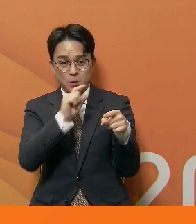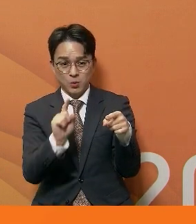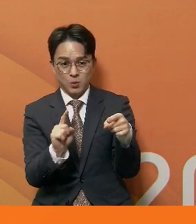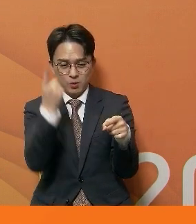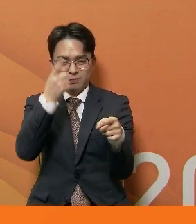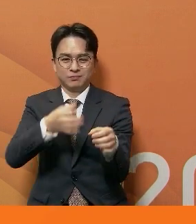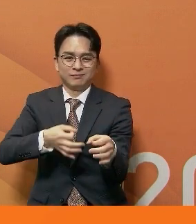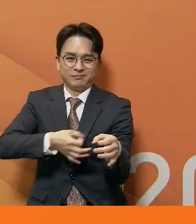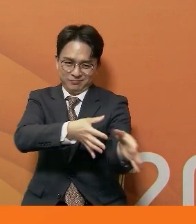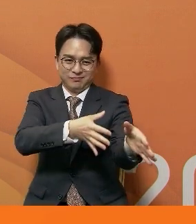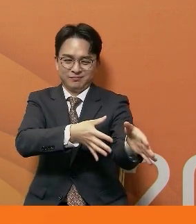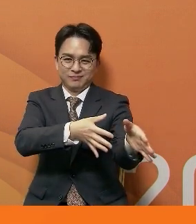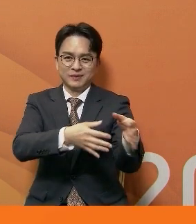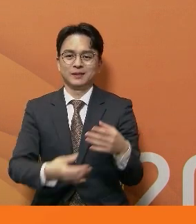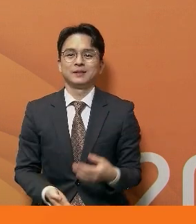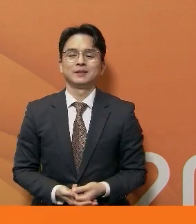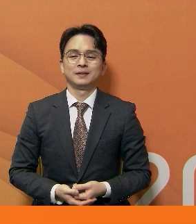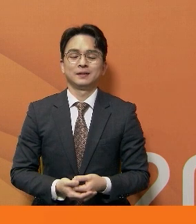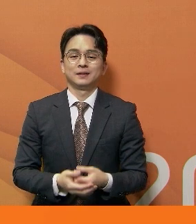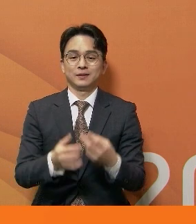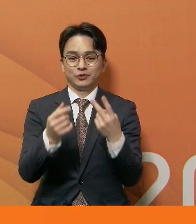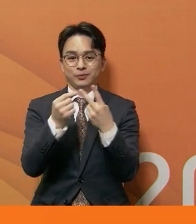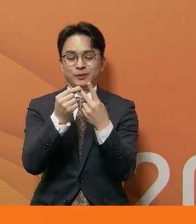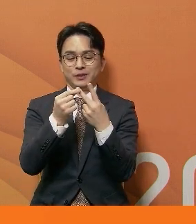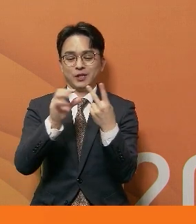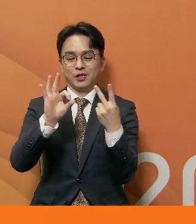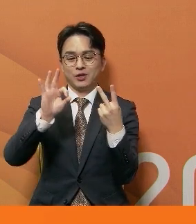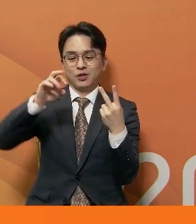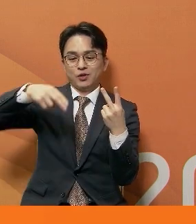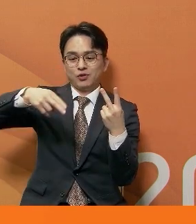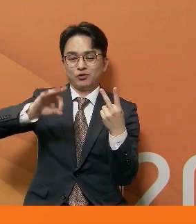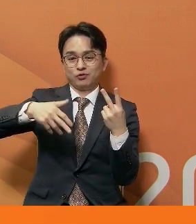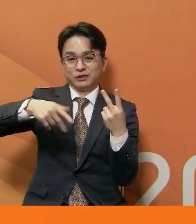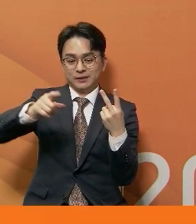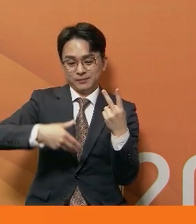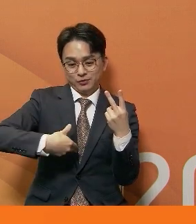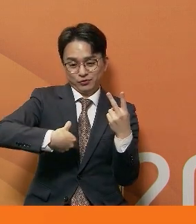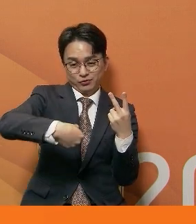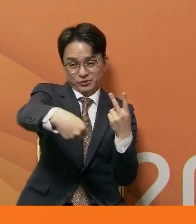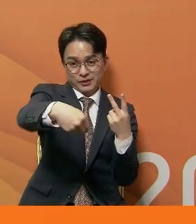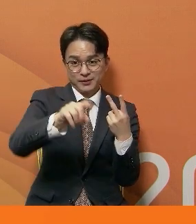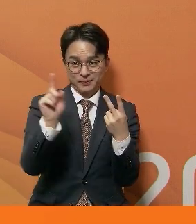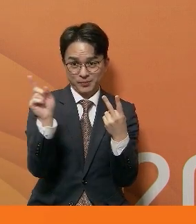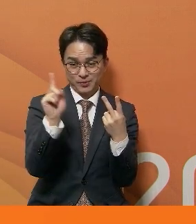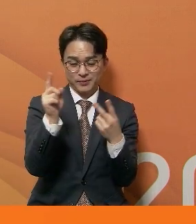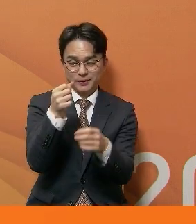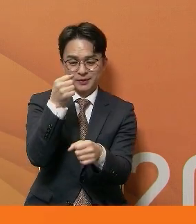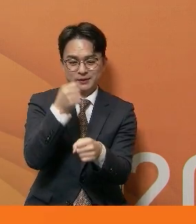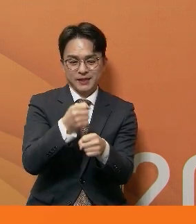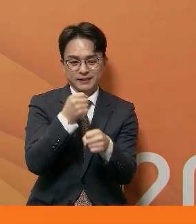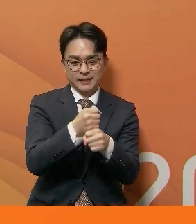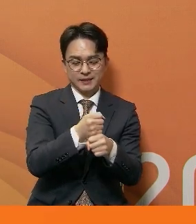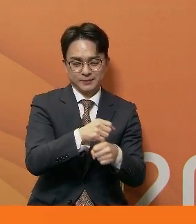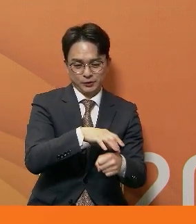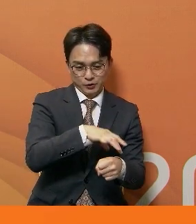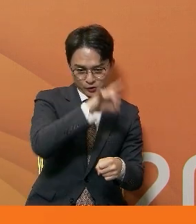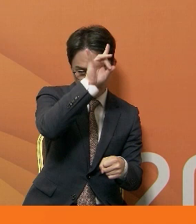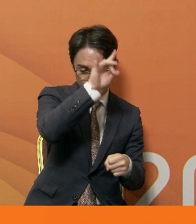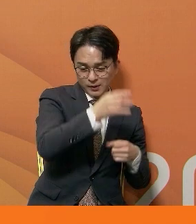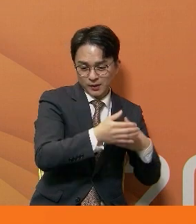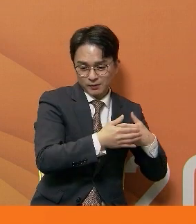보고서를 기반으로 하고 있고요 그리고 융자는 제작 단계별로 자금 유치를 지원하는 문화콘텐츠